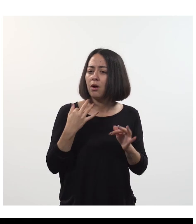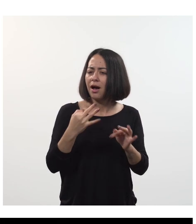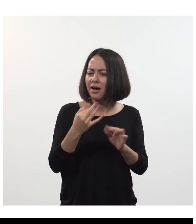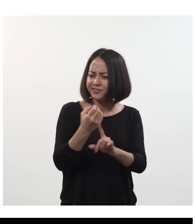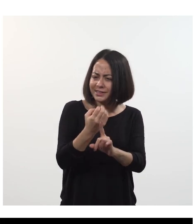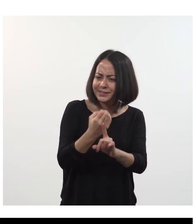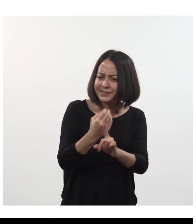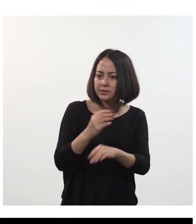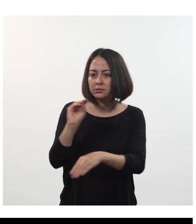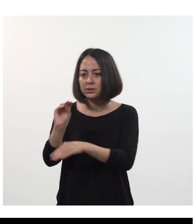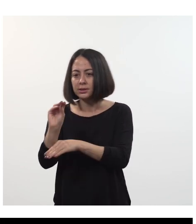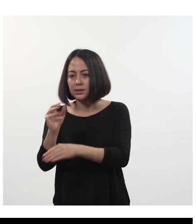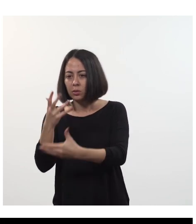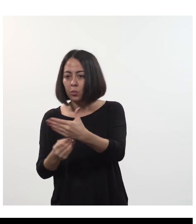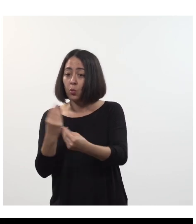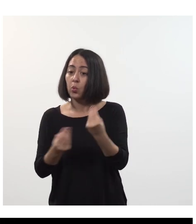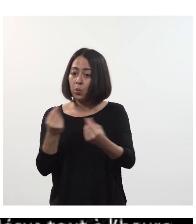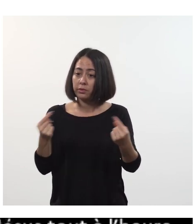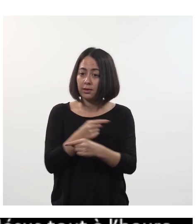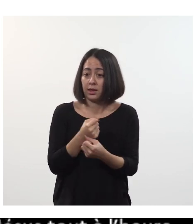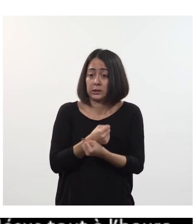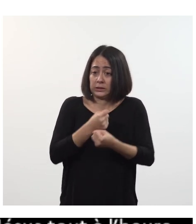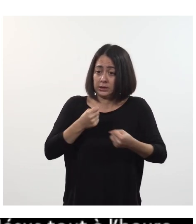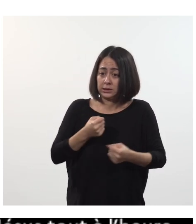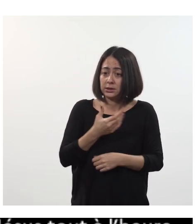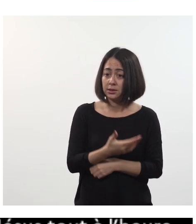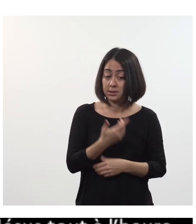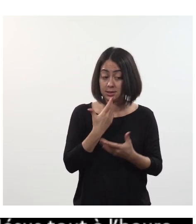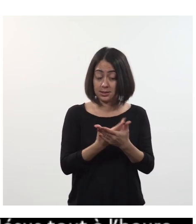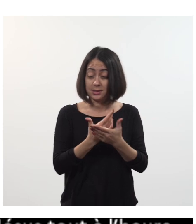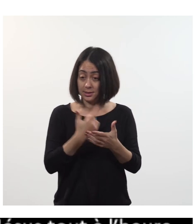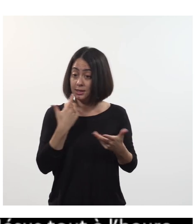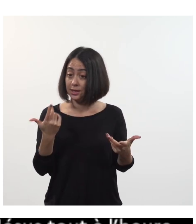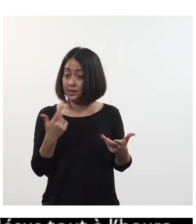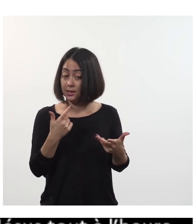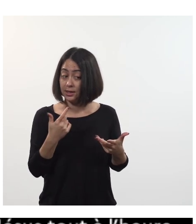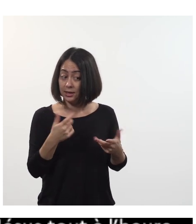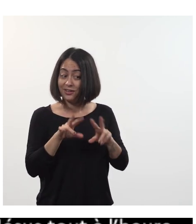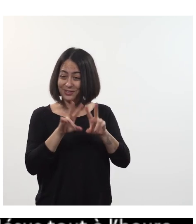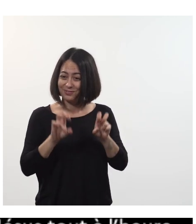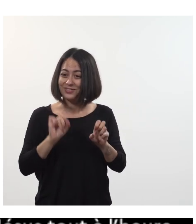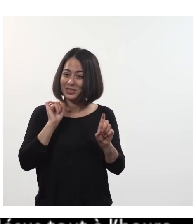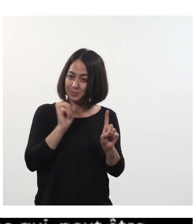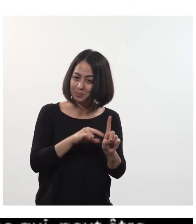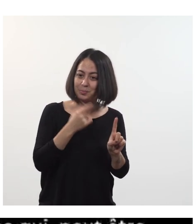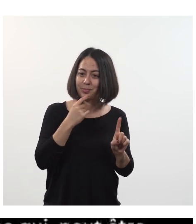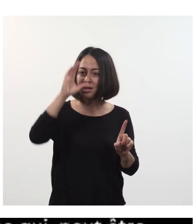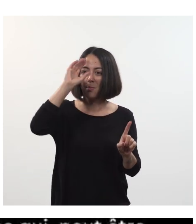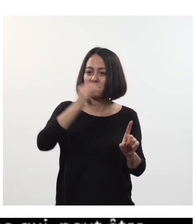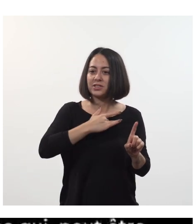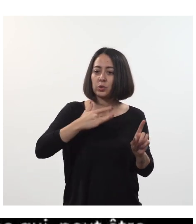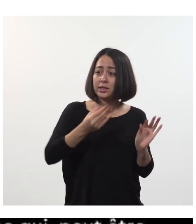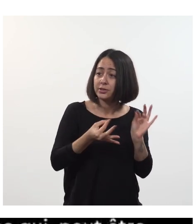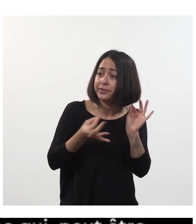la dénutrition que du surpoids. Et c'est cette fiche-là qui peut être ensuite transmise à un professionnel de santé pour que derrière, il puisse